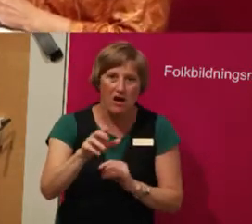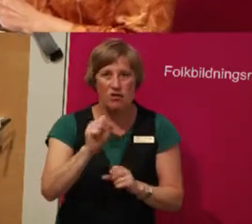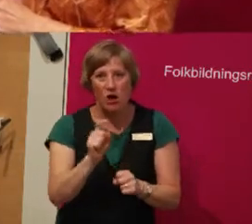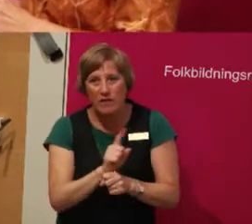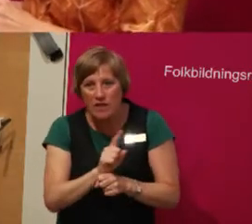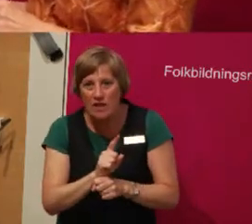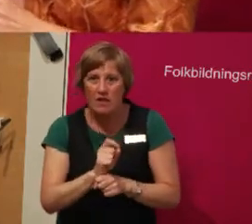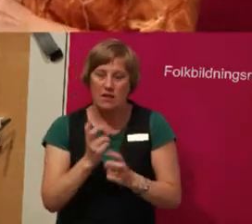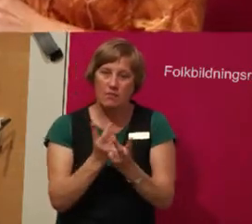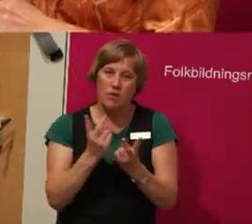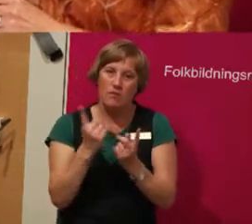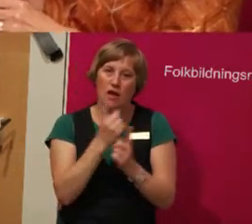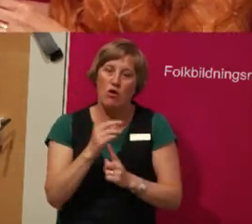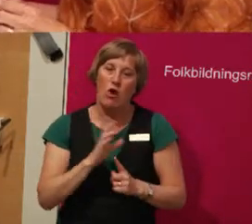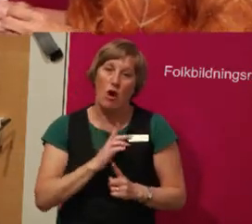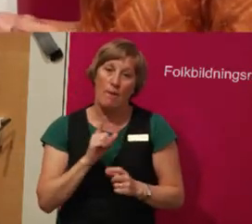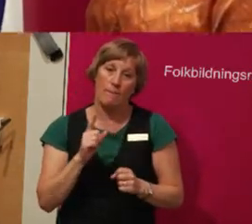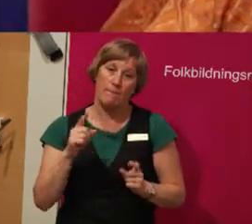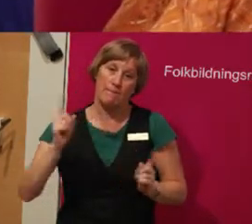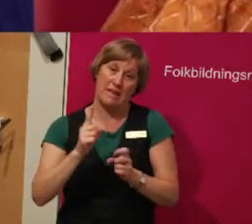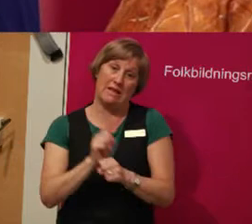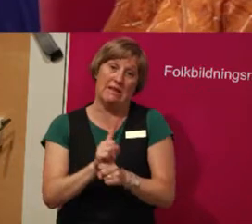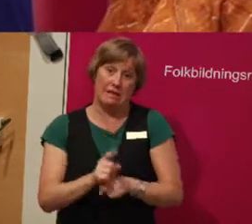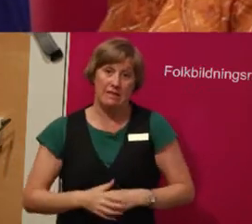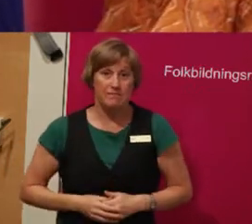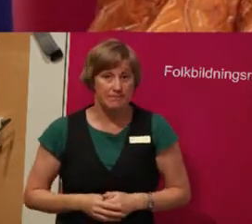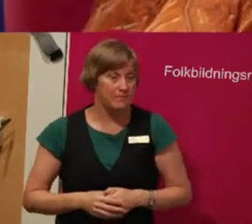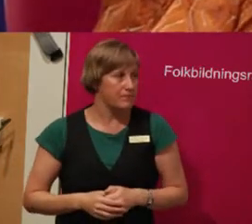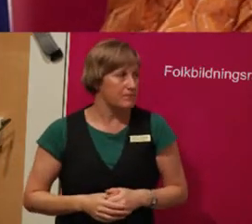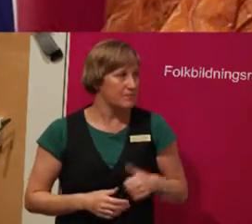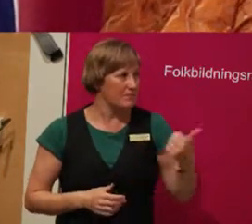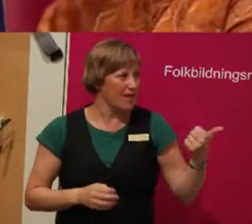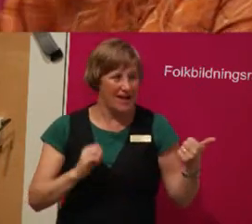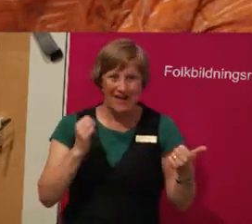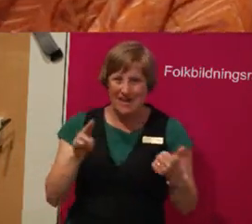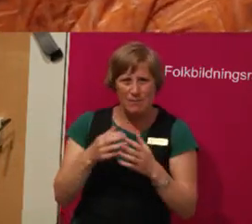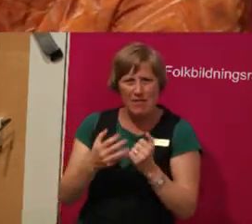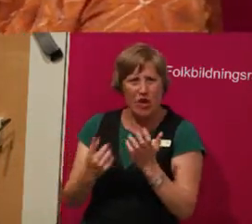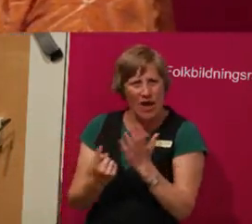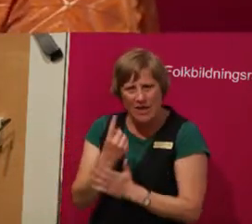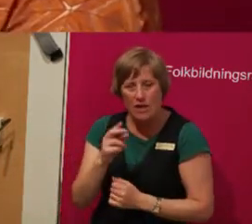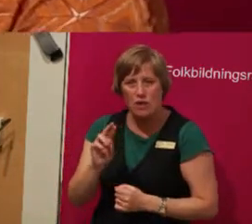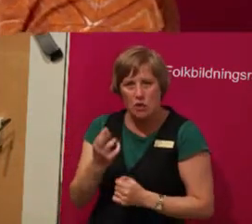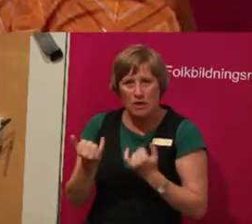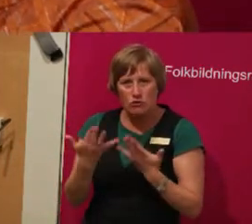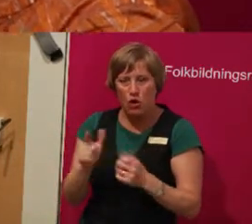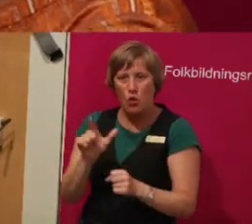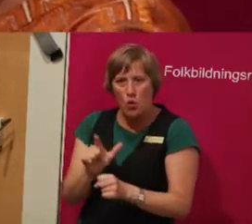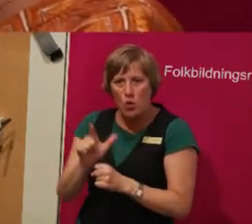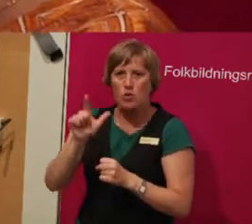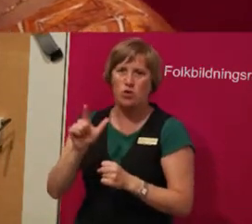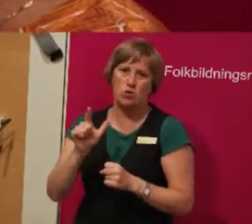påverkar folkbildningen. Och kommer fortsätta. Men vad kommer att hända framöver? Nu är det 17 kommuner som inte